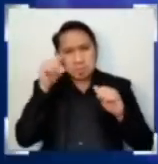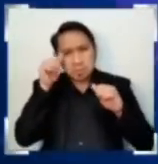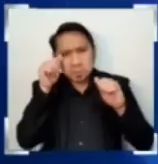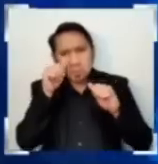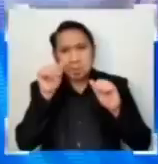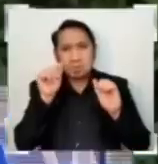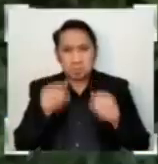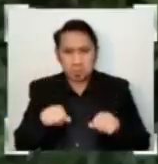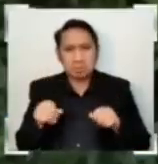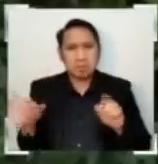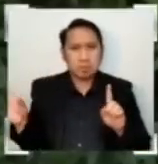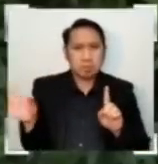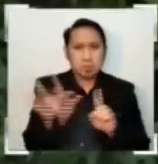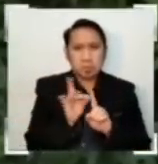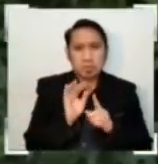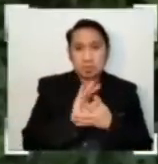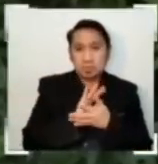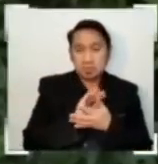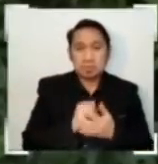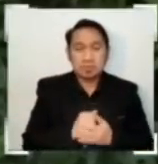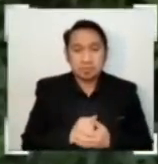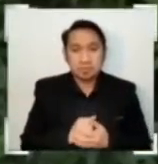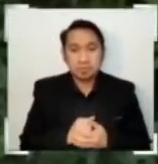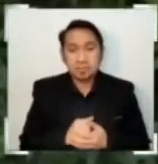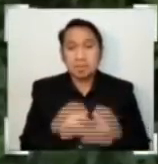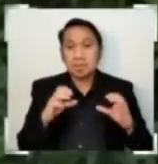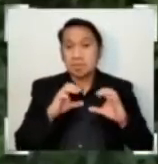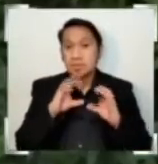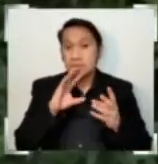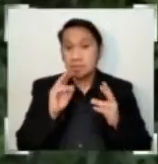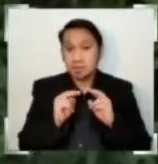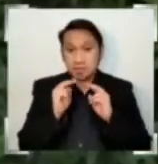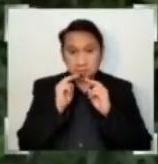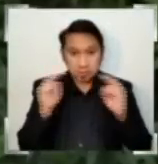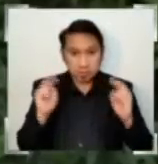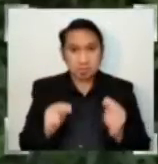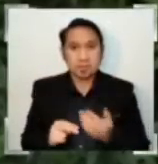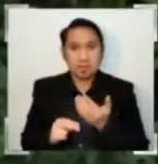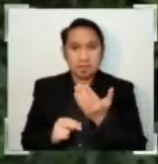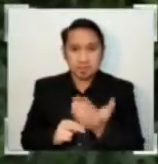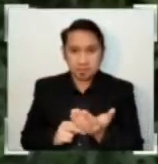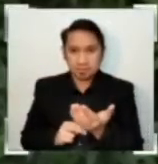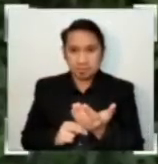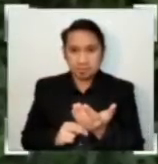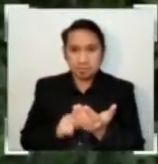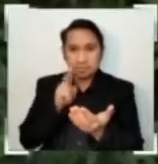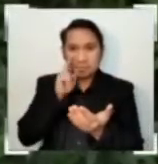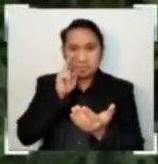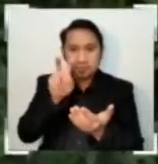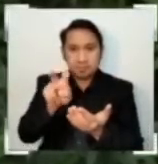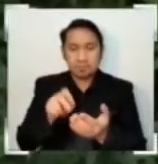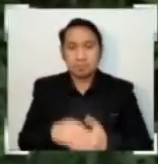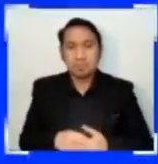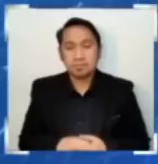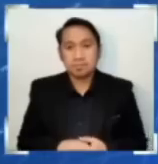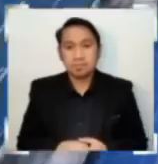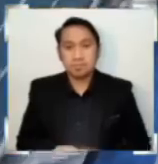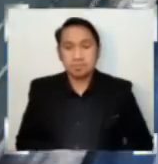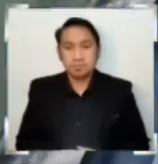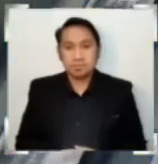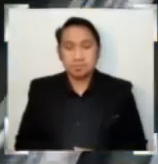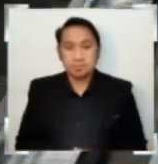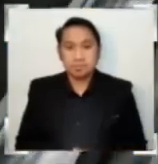virus. Para sa GMA Integrated News, Mark Salazar, ang inyong saksi.